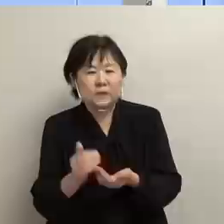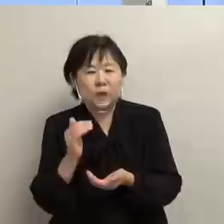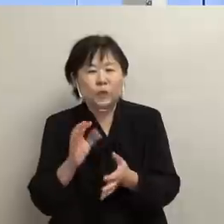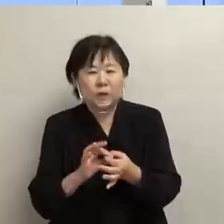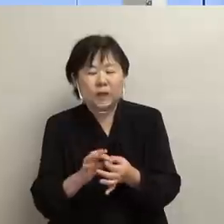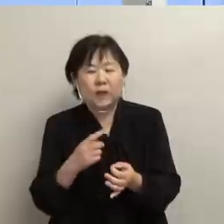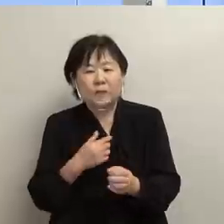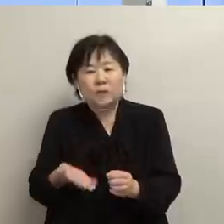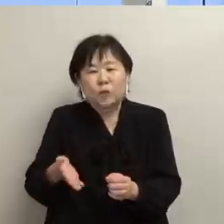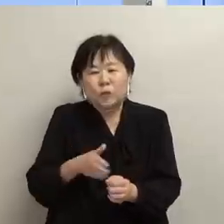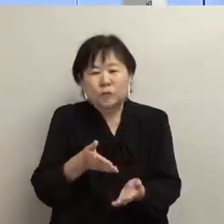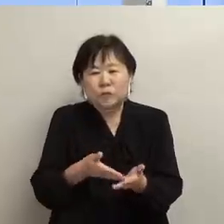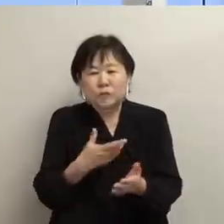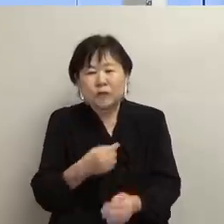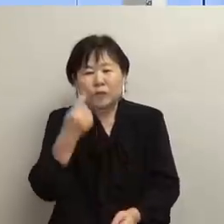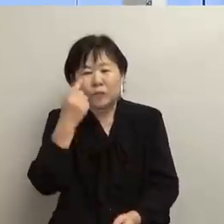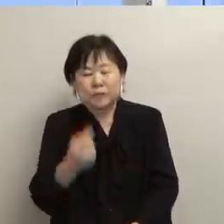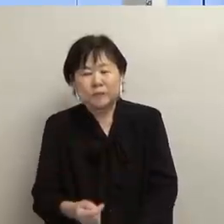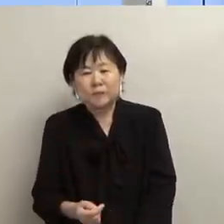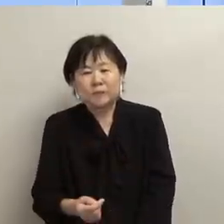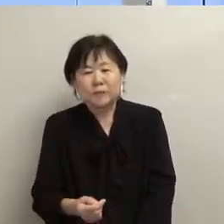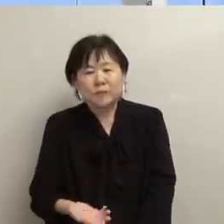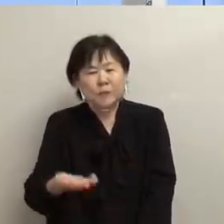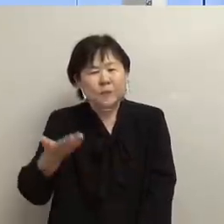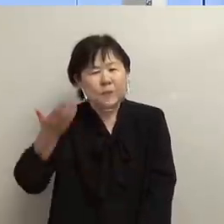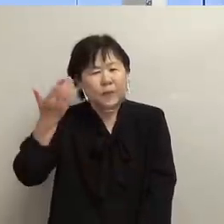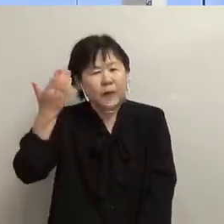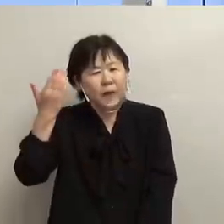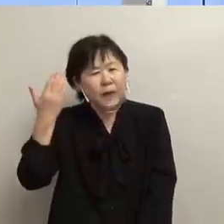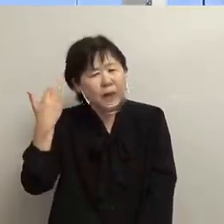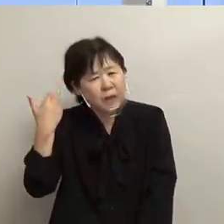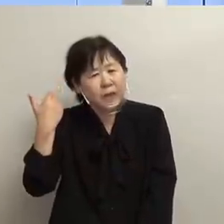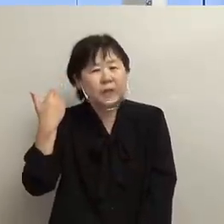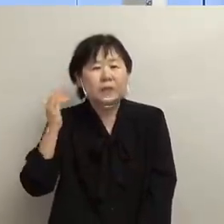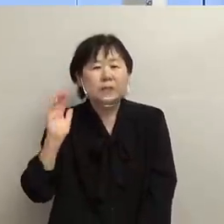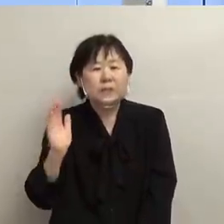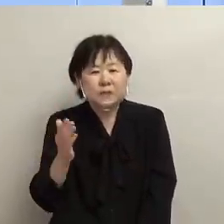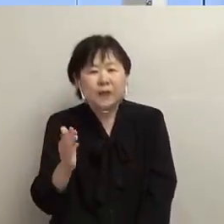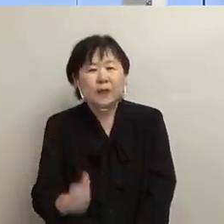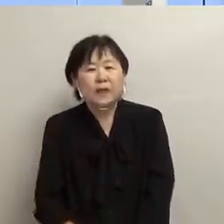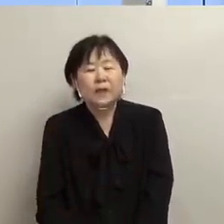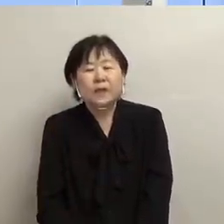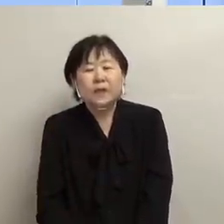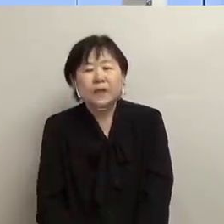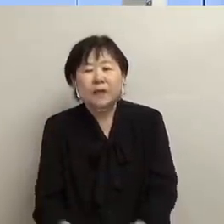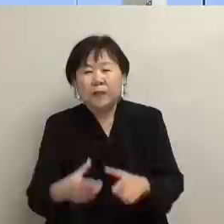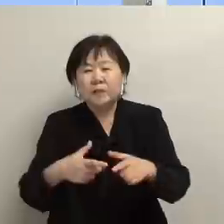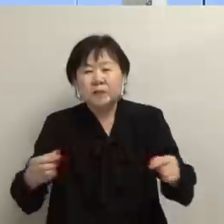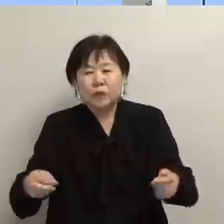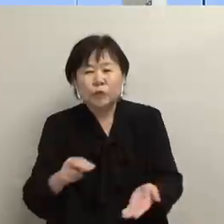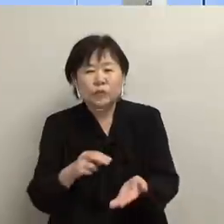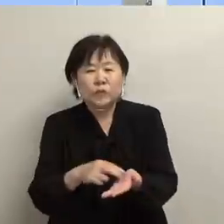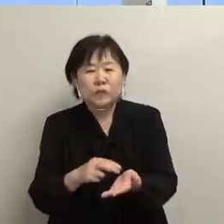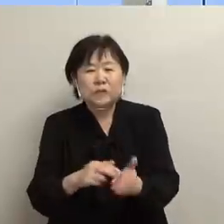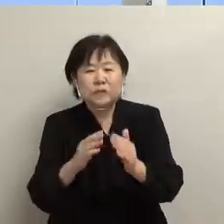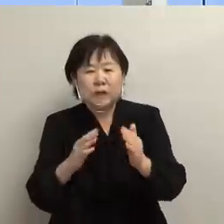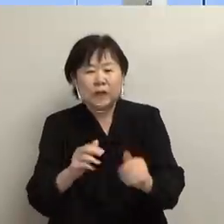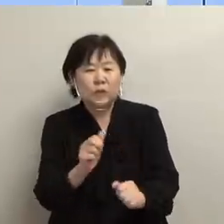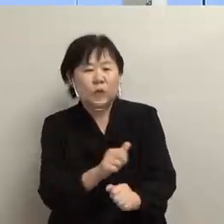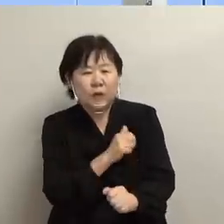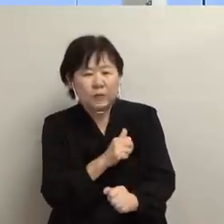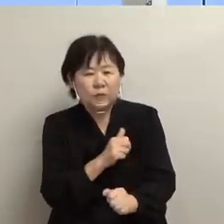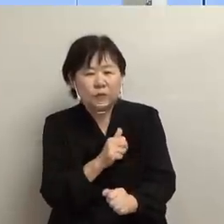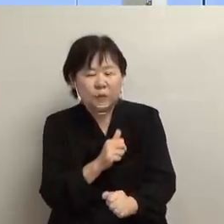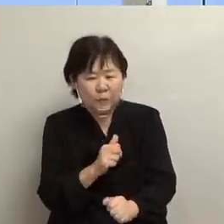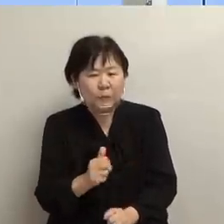いただくとですねずいぶん前のことですがまあ全国の医師会の幹部のある方